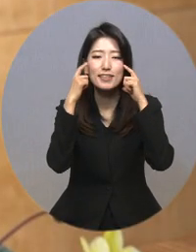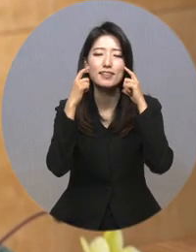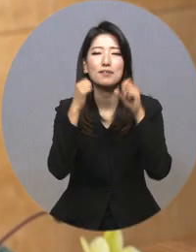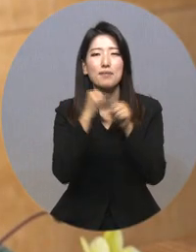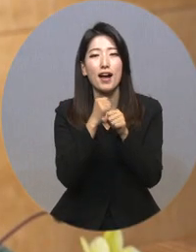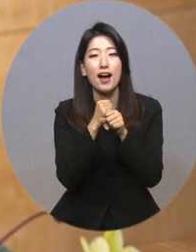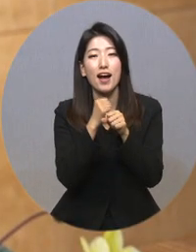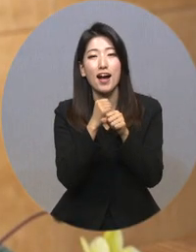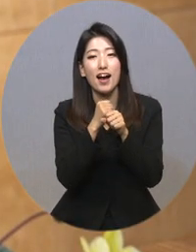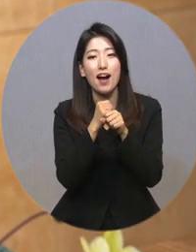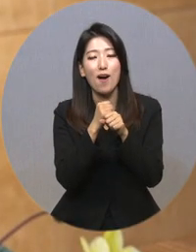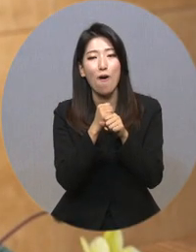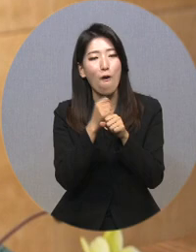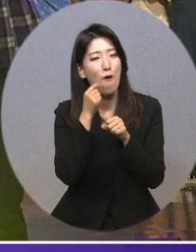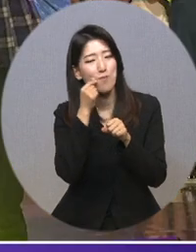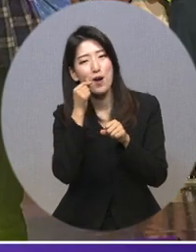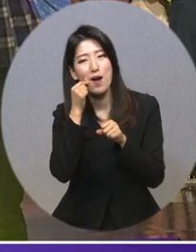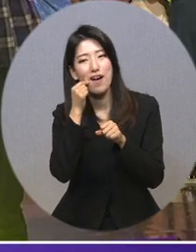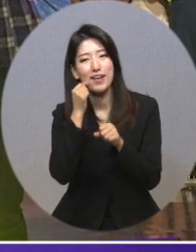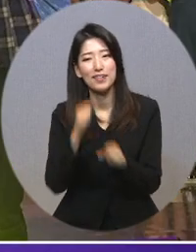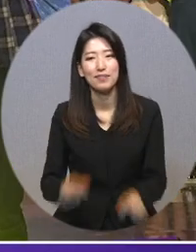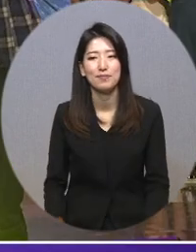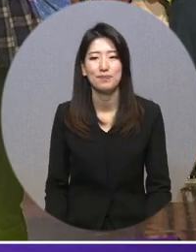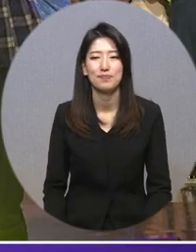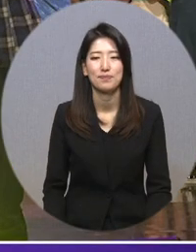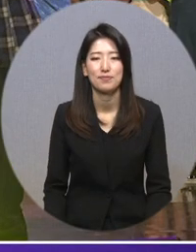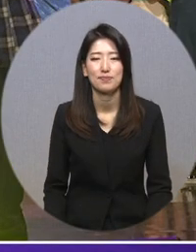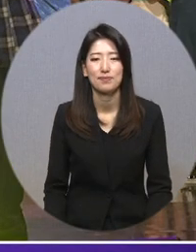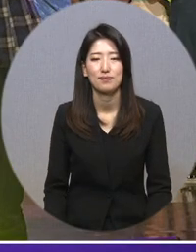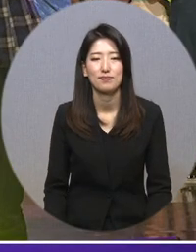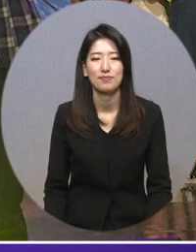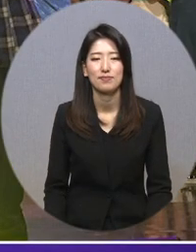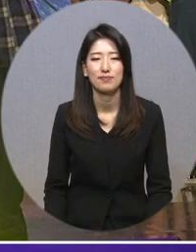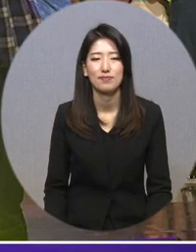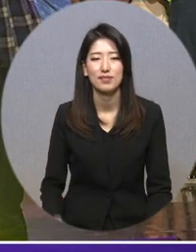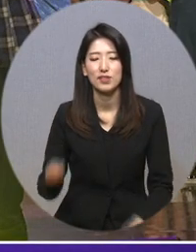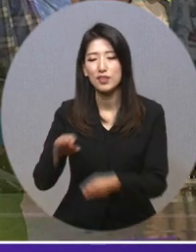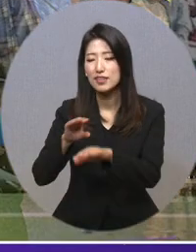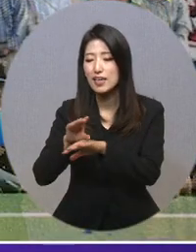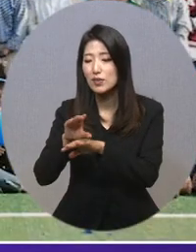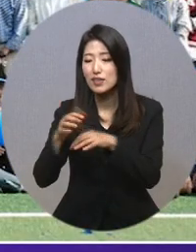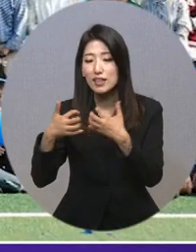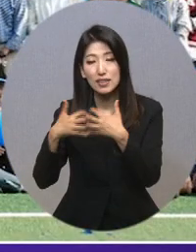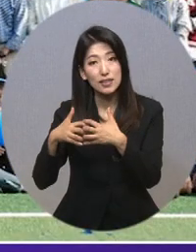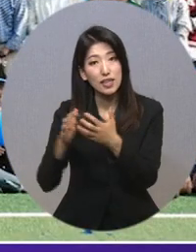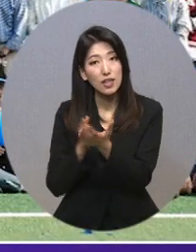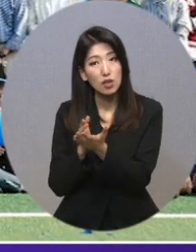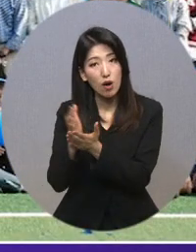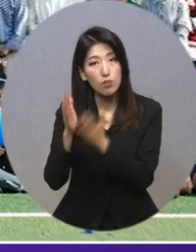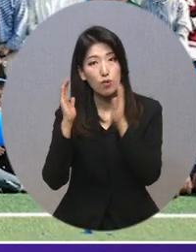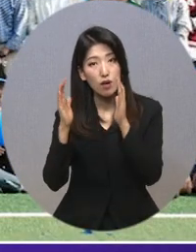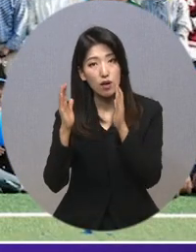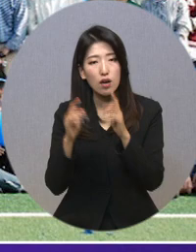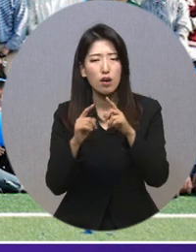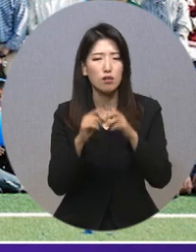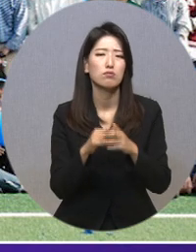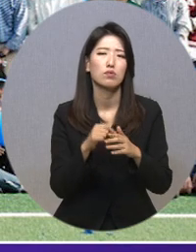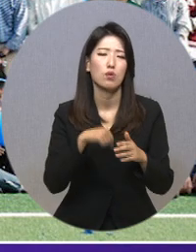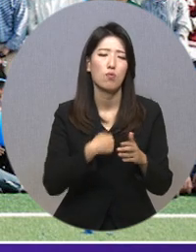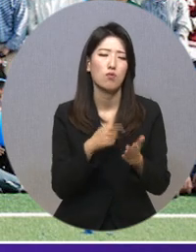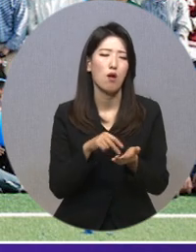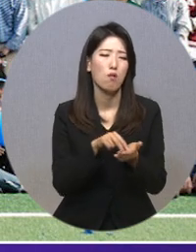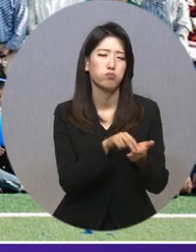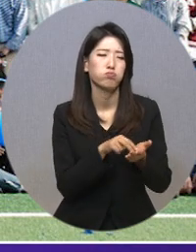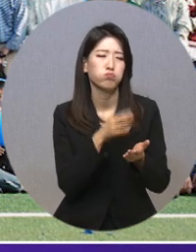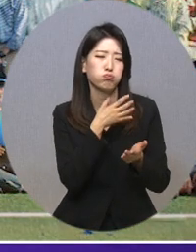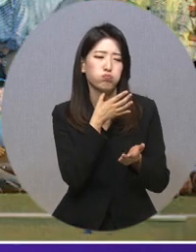같은 경우는 선풍력이 인기를 끌었습니다. 이거 말고도 저희가 뭐 자동차 기계 계열 같은 경우는 뭐 그 독거 노인들 네네. 시골들